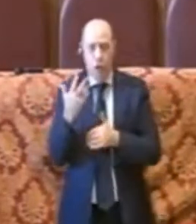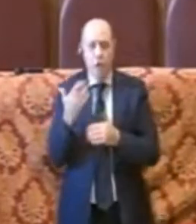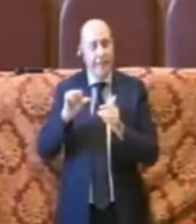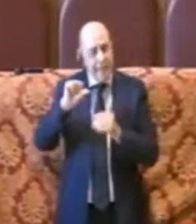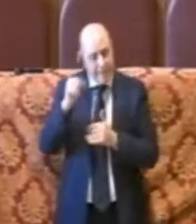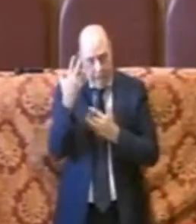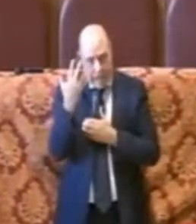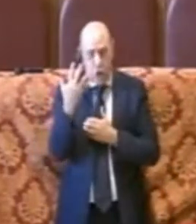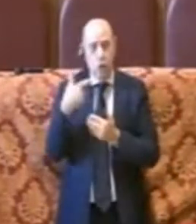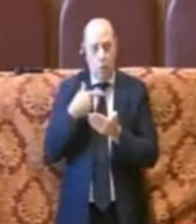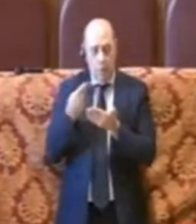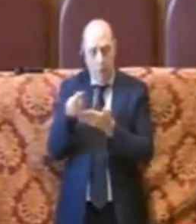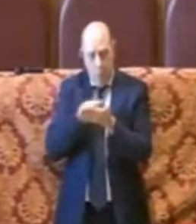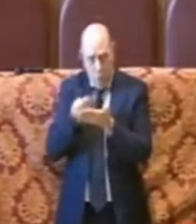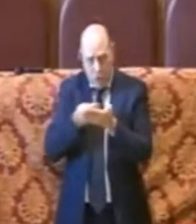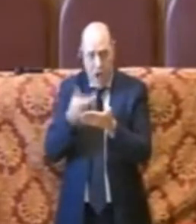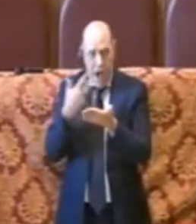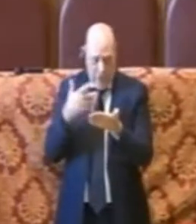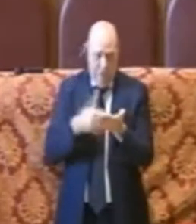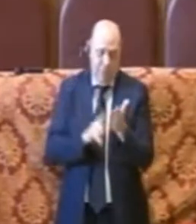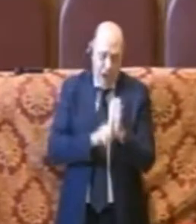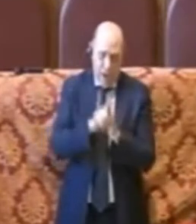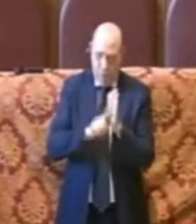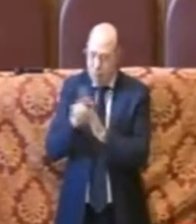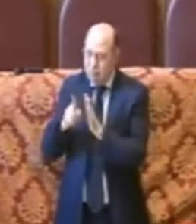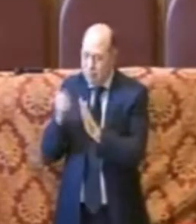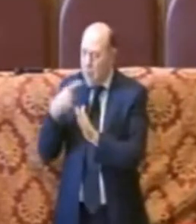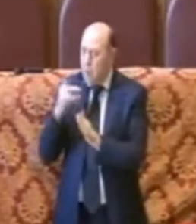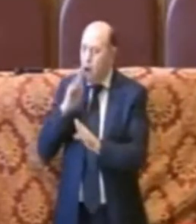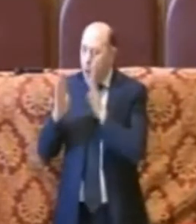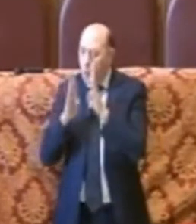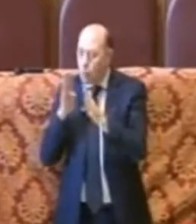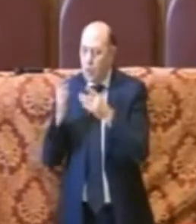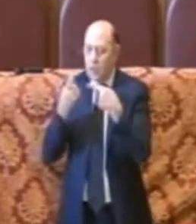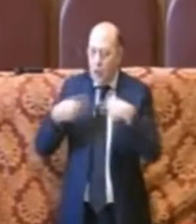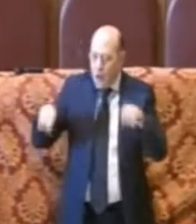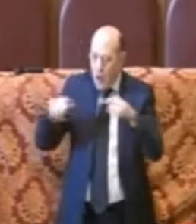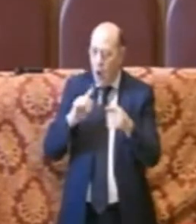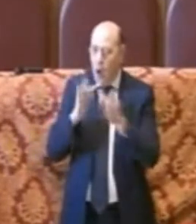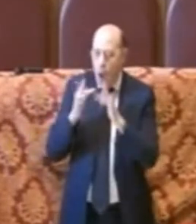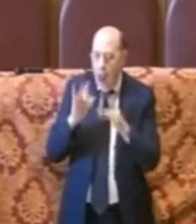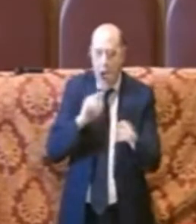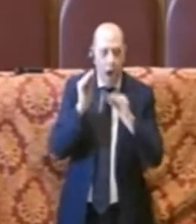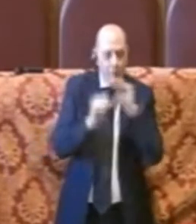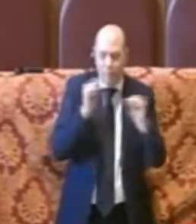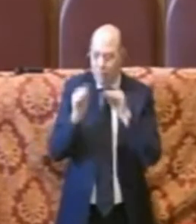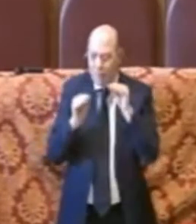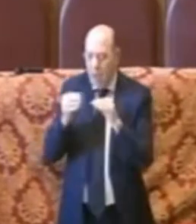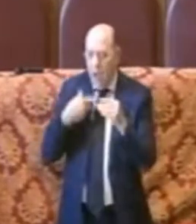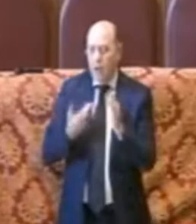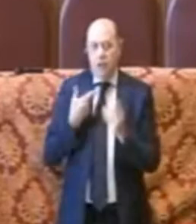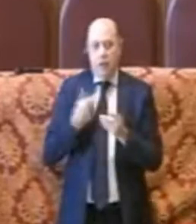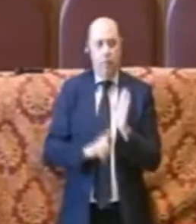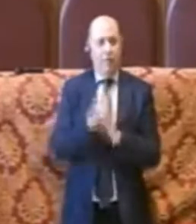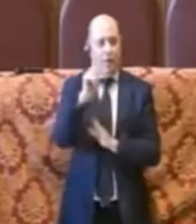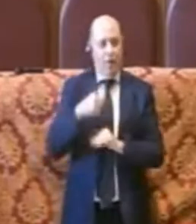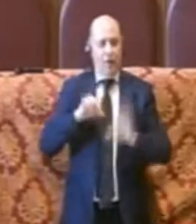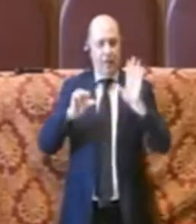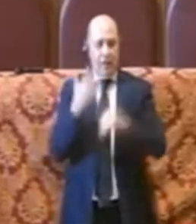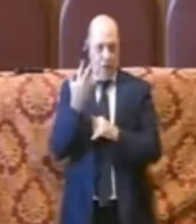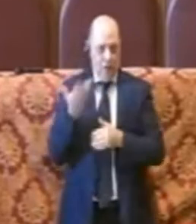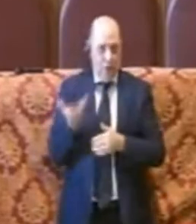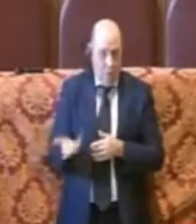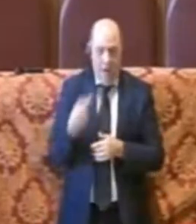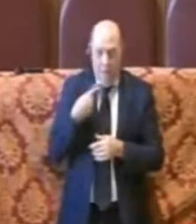sono gli esiti diciamo, di consultazione, della consultazione online che è avvenuta, e voglio ricordare anche che questi